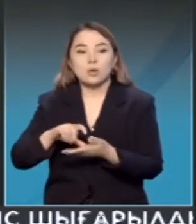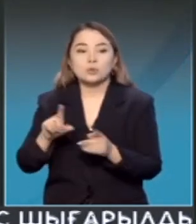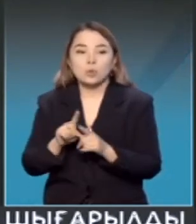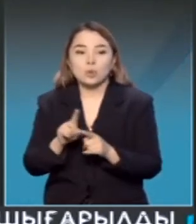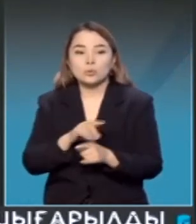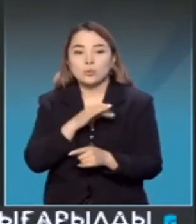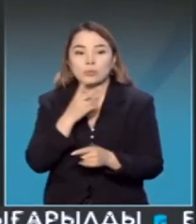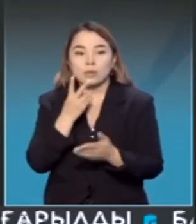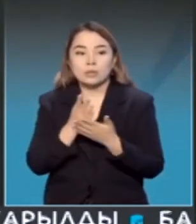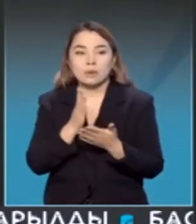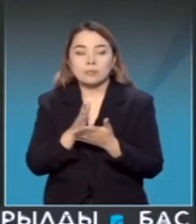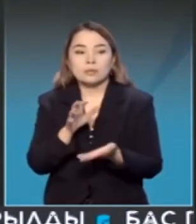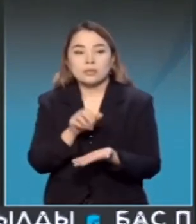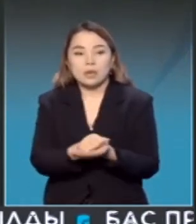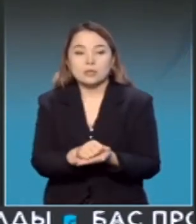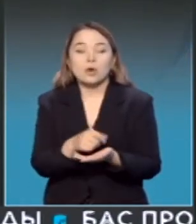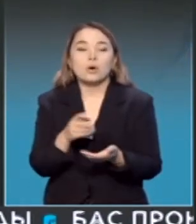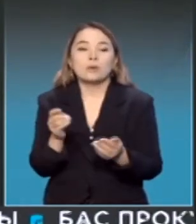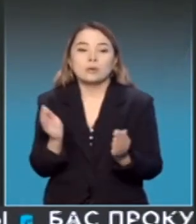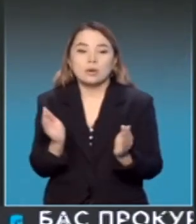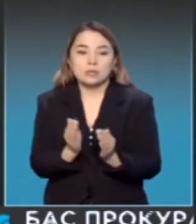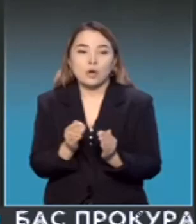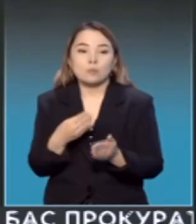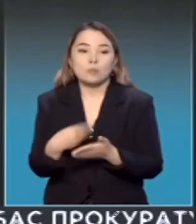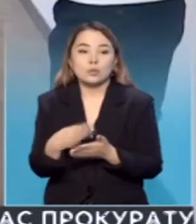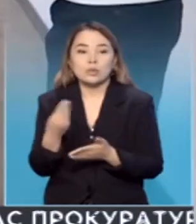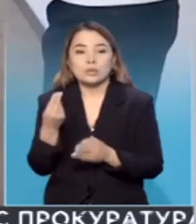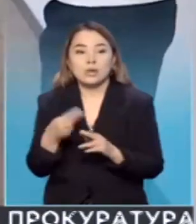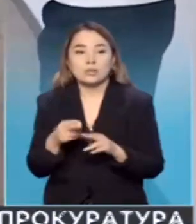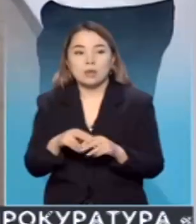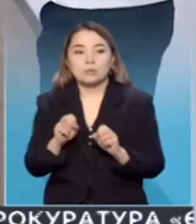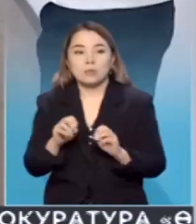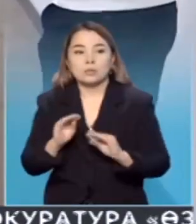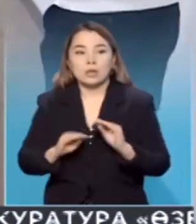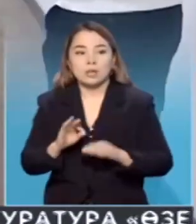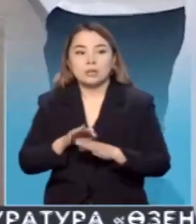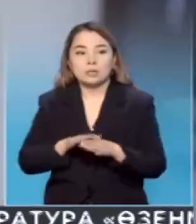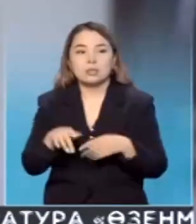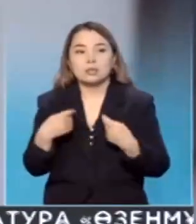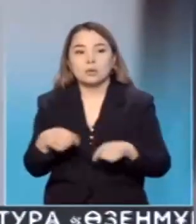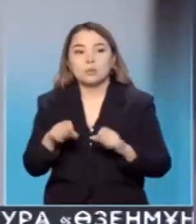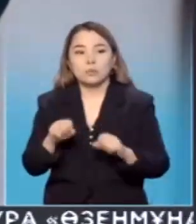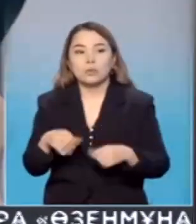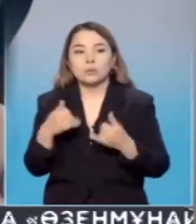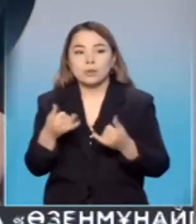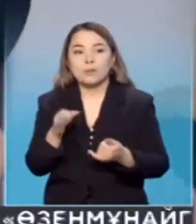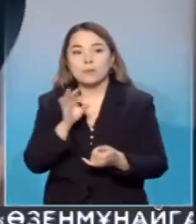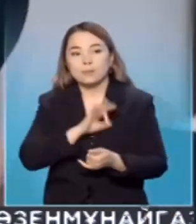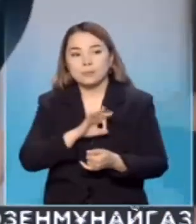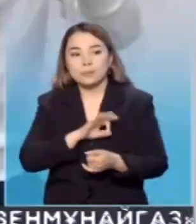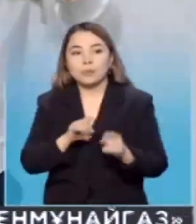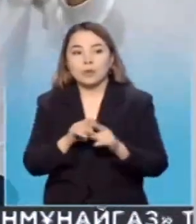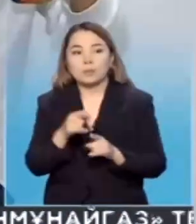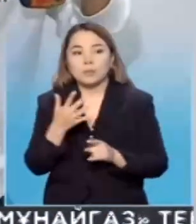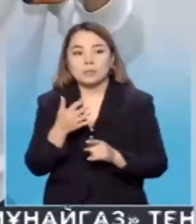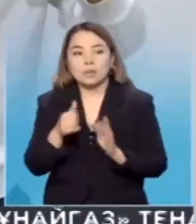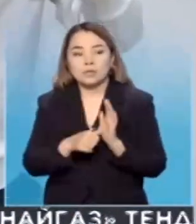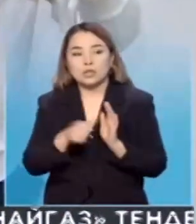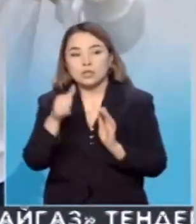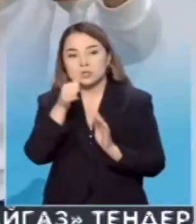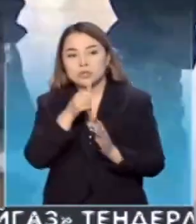көп продакшн жалдамай, аз бюджетпен сатуға арналған құрал. Мобилография жаңағым елге қолданысқа енгеніне 5-6 жыл